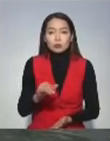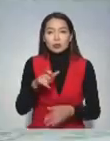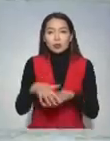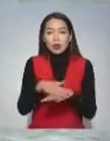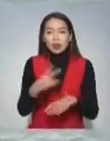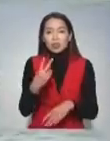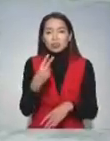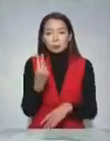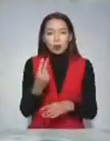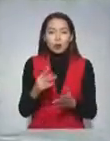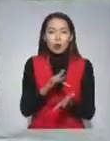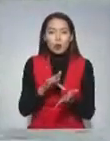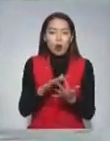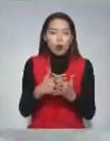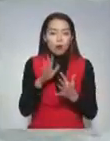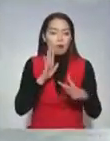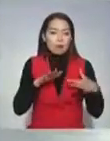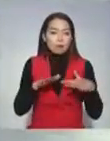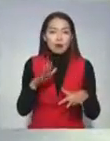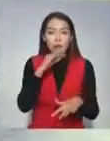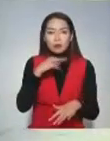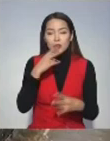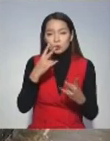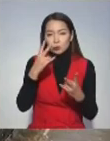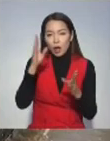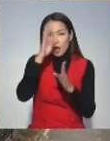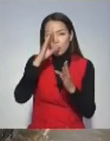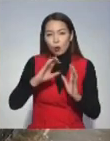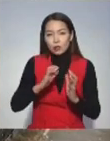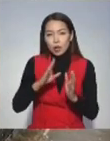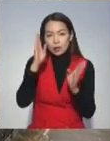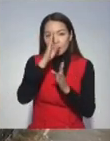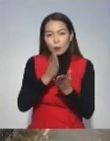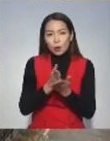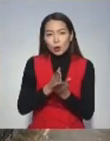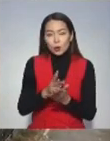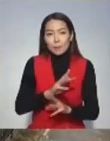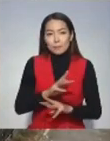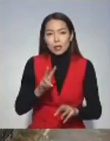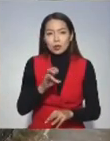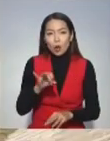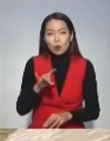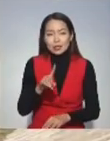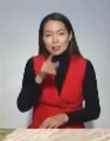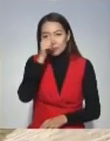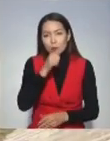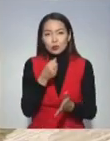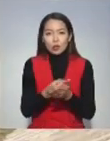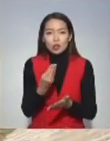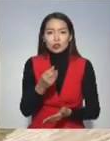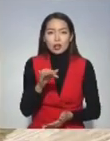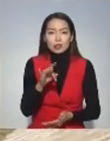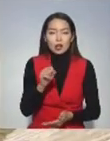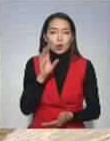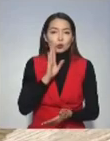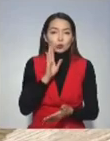су басу қаупі бар. Экология, геология және табиғи ресурстар министрлігіне наурыз айына дейін Шардара су қоймасының толуын 70%-дан